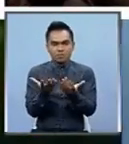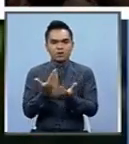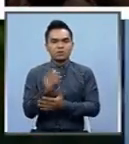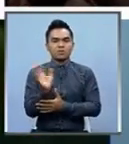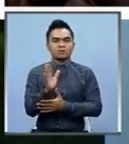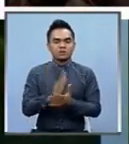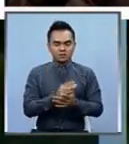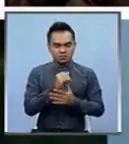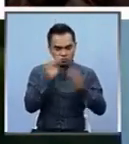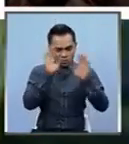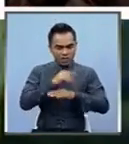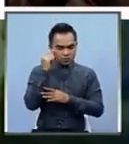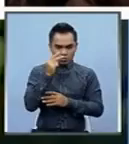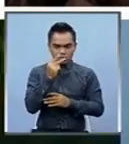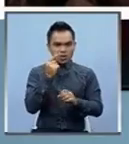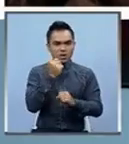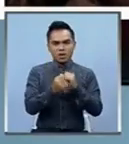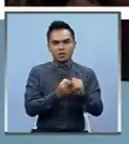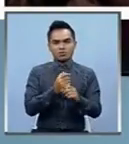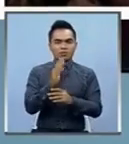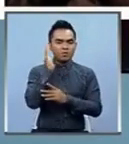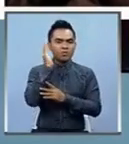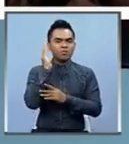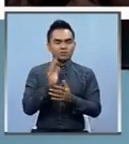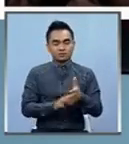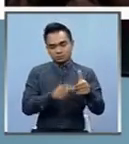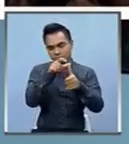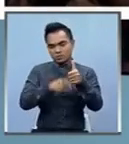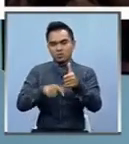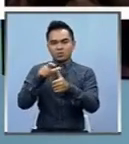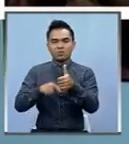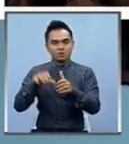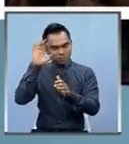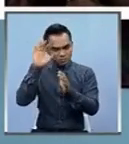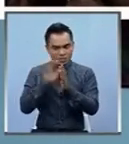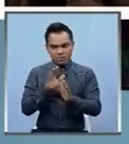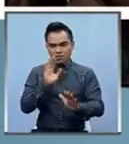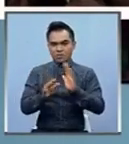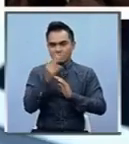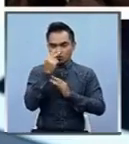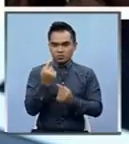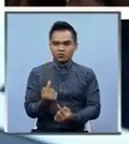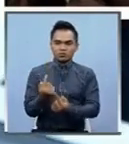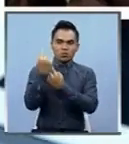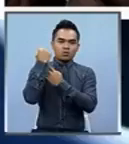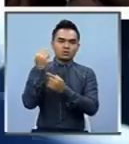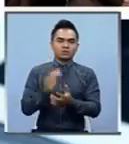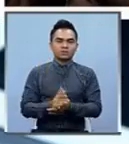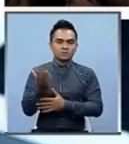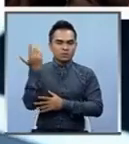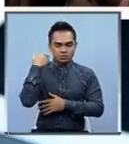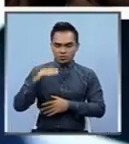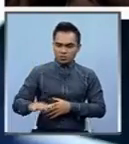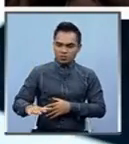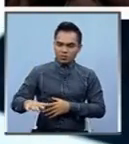เนี่ยก็ใช้อายุของคนในภาพเป็นเกณฑ์แล้วก็ย้อนดูไปดูว่าตั้งแต่เขาโตมาเป็นวั